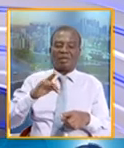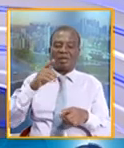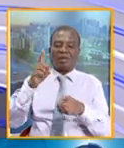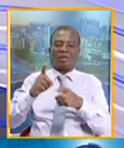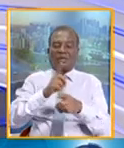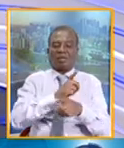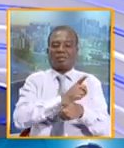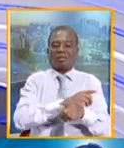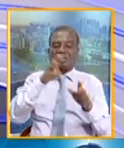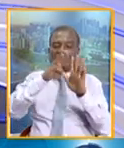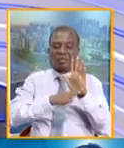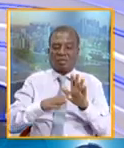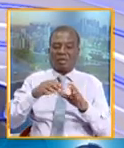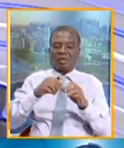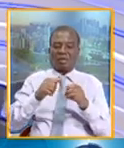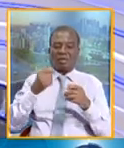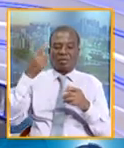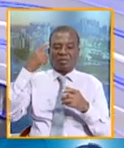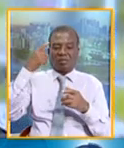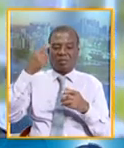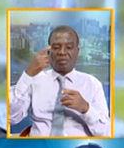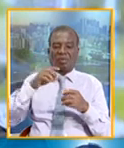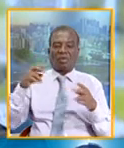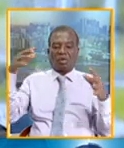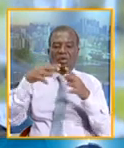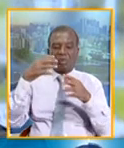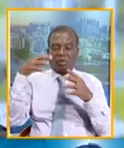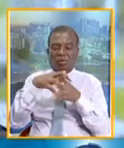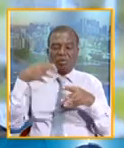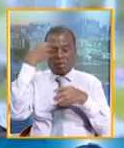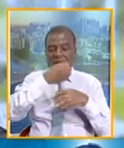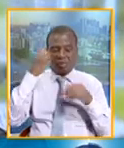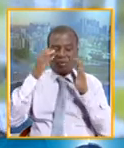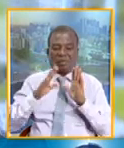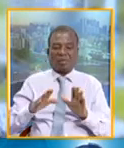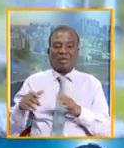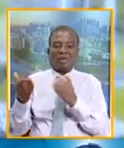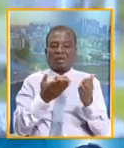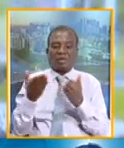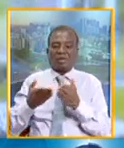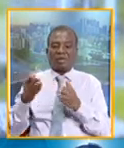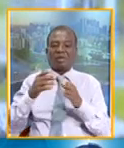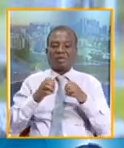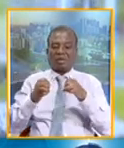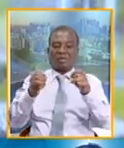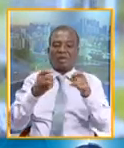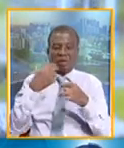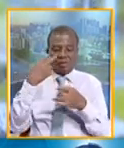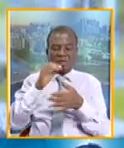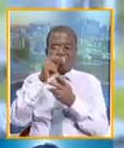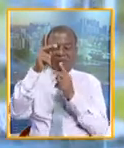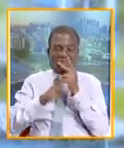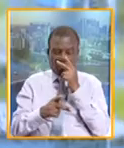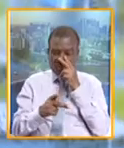développement et étude du système d'agriculture hors sol. L'Union européenne est la plateforme de services pilote le projet. Le sujet d'Éric